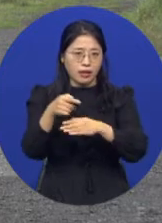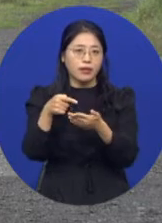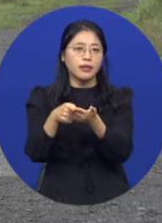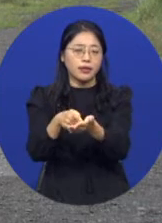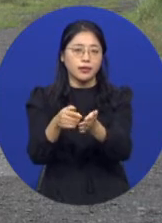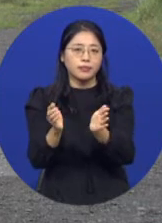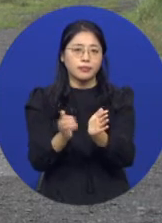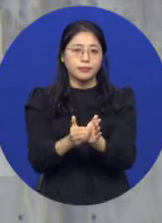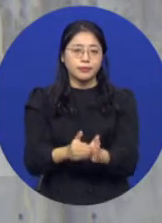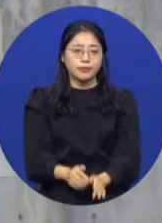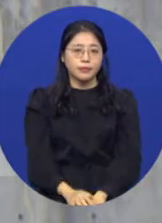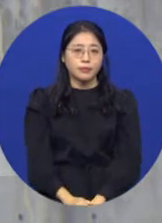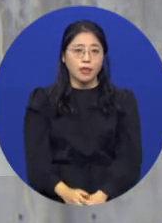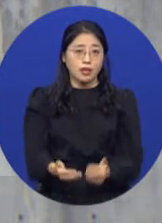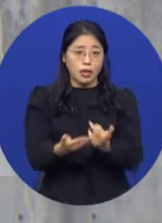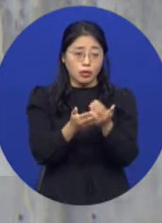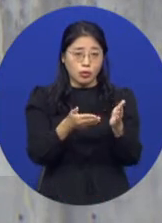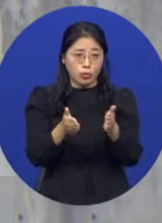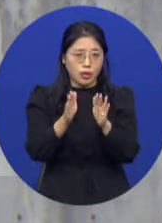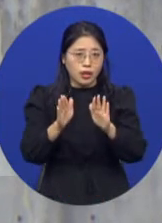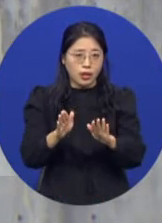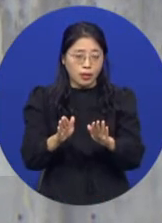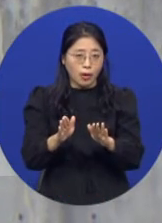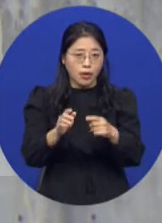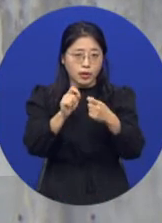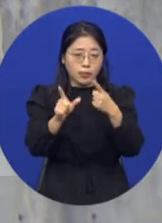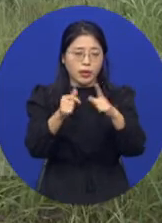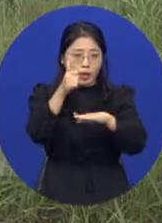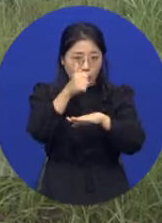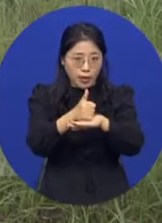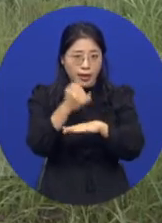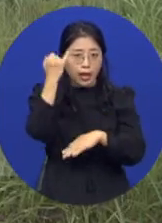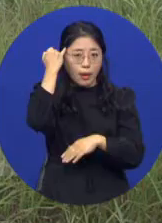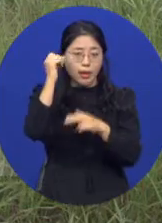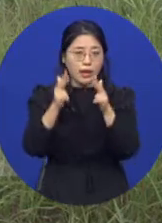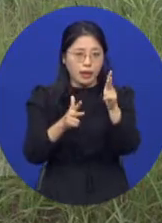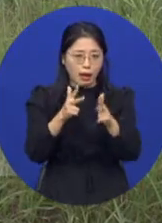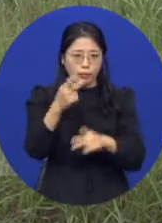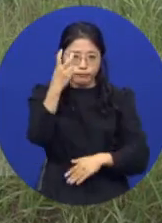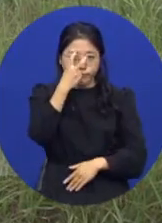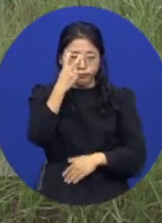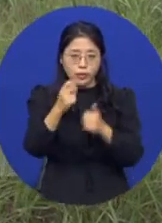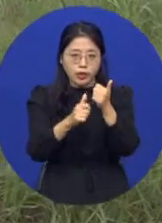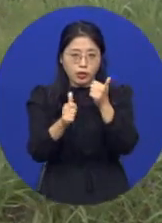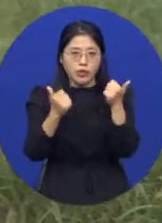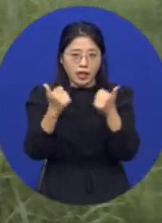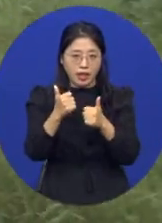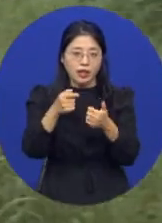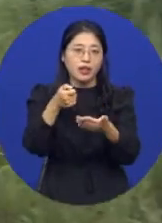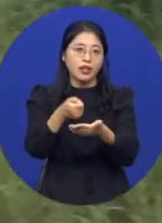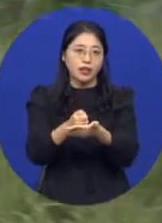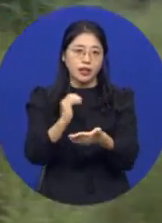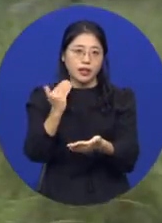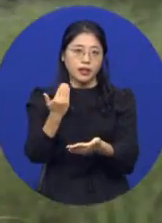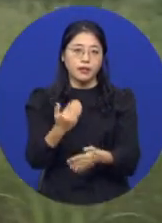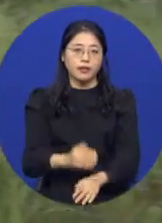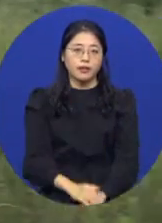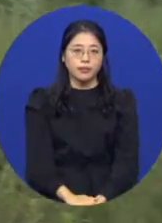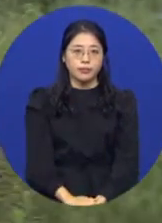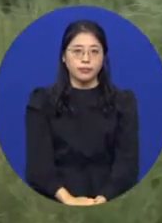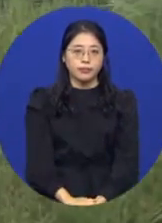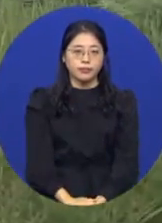제출했습니다 제주도는 이달 말에 열리는 개발사업 심의위원회에서 사업기간 연장 여부를 결정합니다